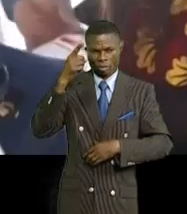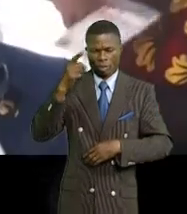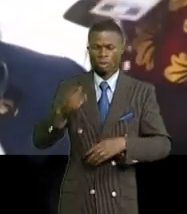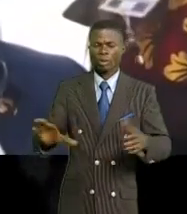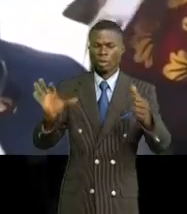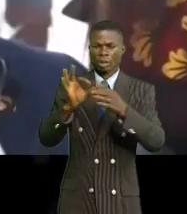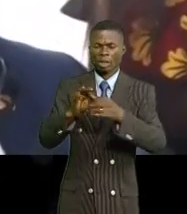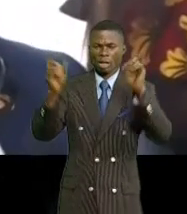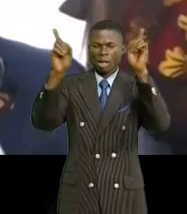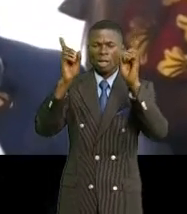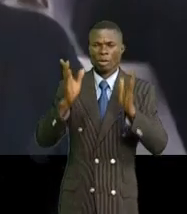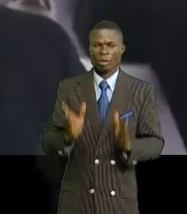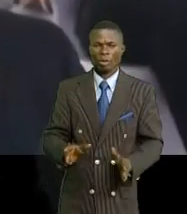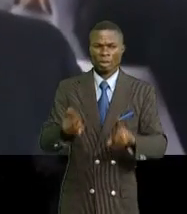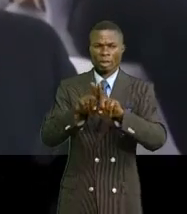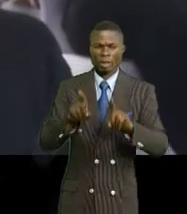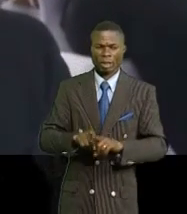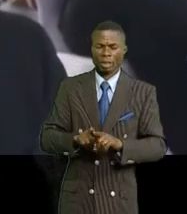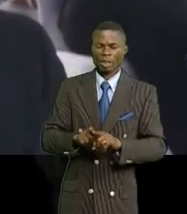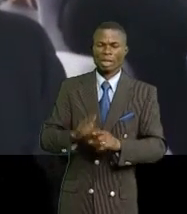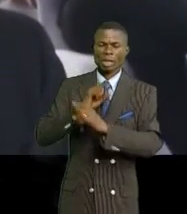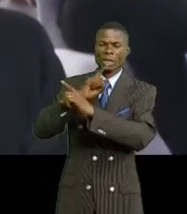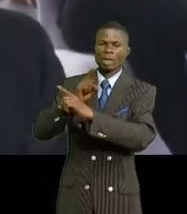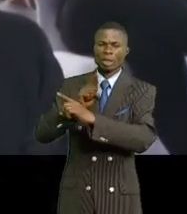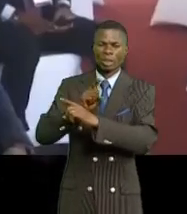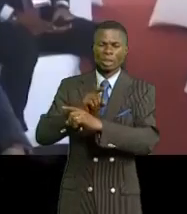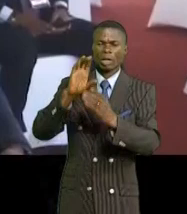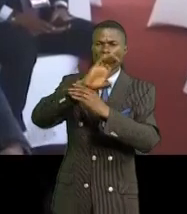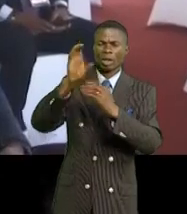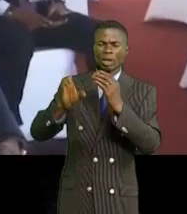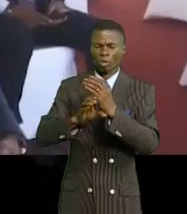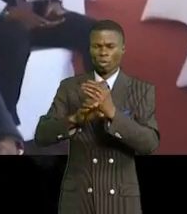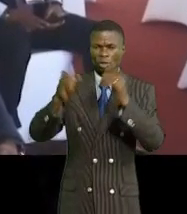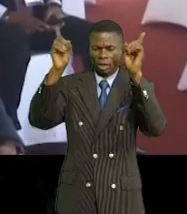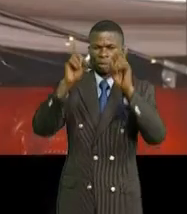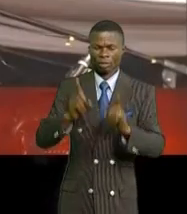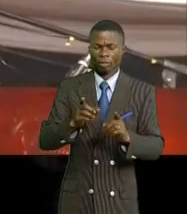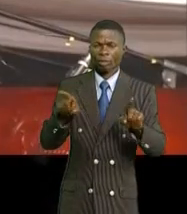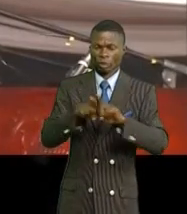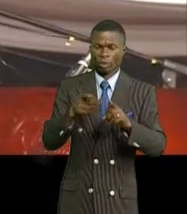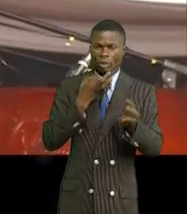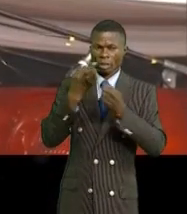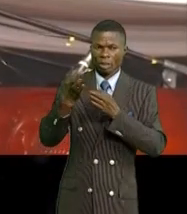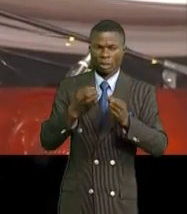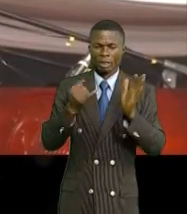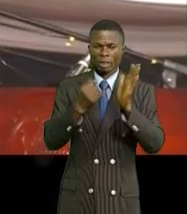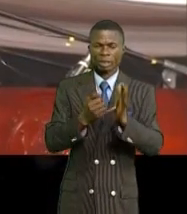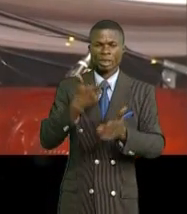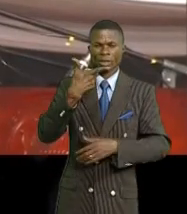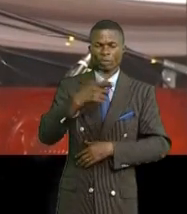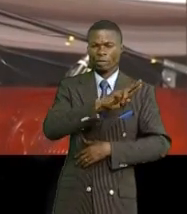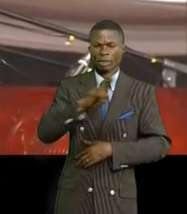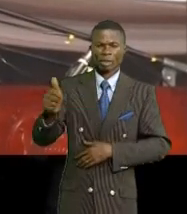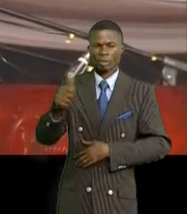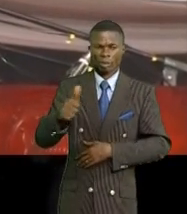solidarité africaine et la prospérité de notre continent. Comme je l'ai affirmé le 6 février